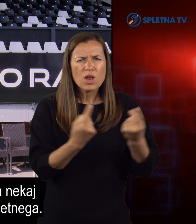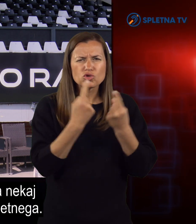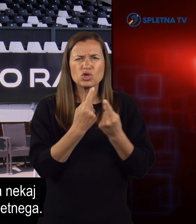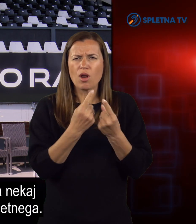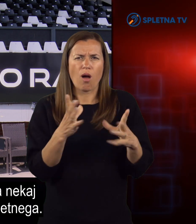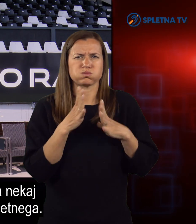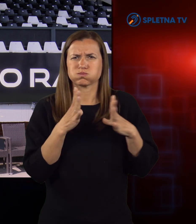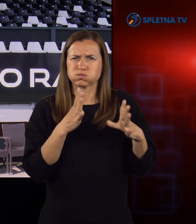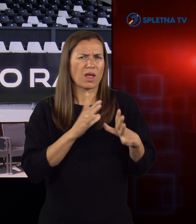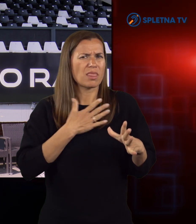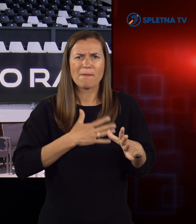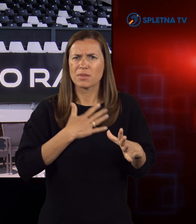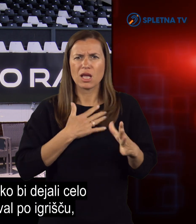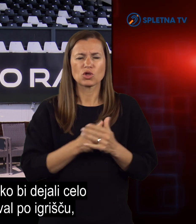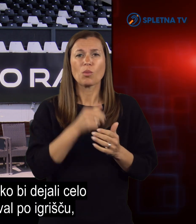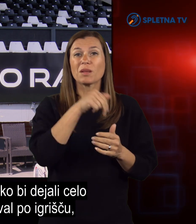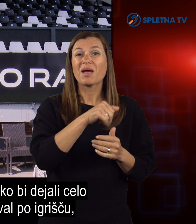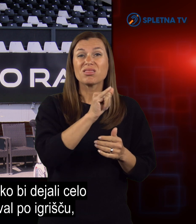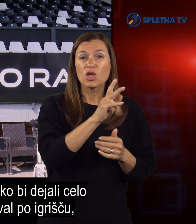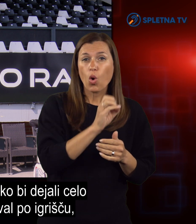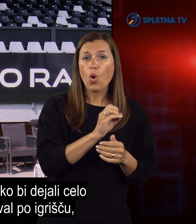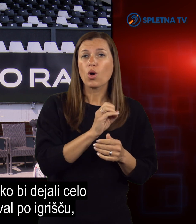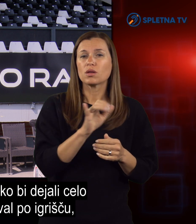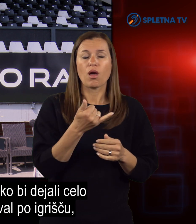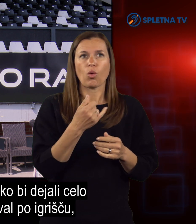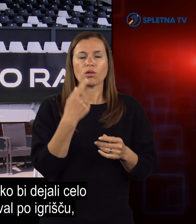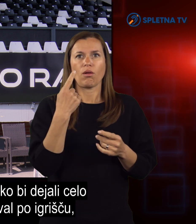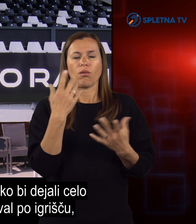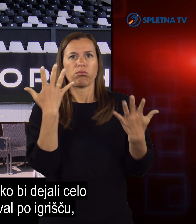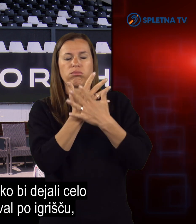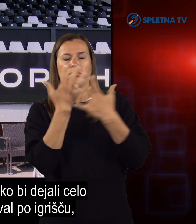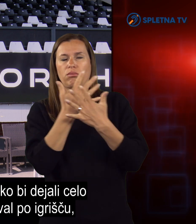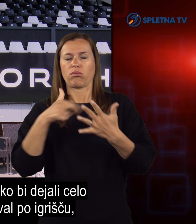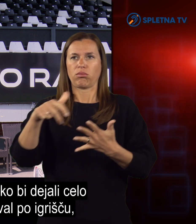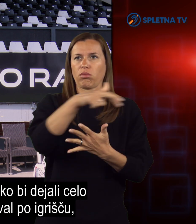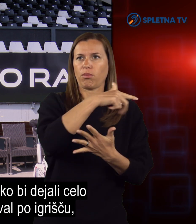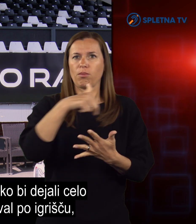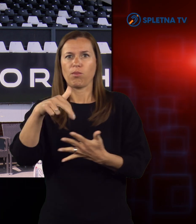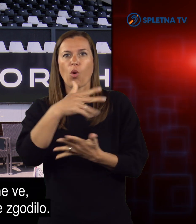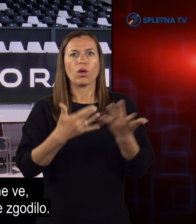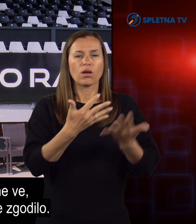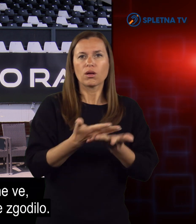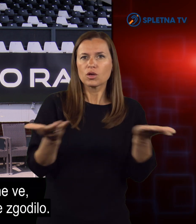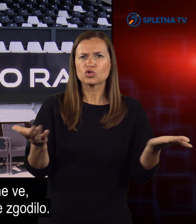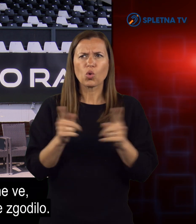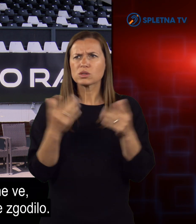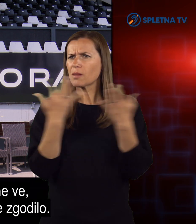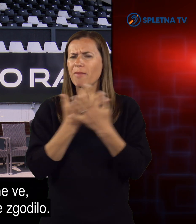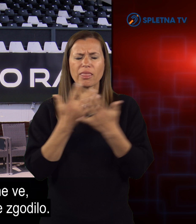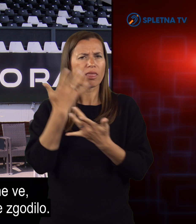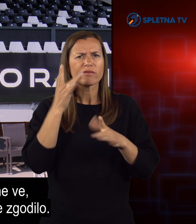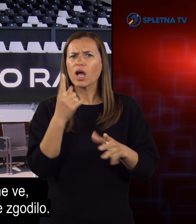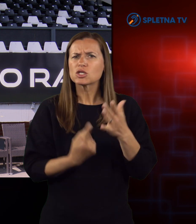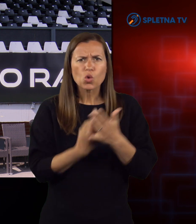zelo neprijetnega. Niko je potem, lahko bi dejali, celo brezglavo taval po igrišču, kot da ne ve, kaj se mu je